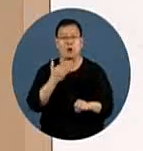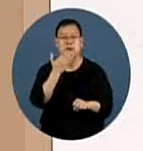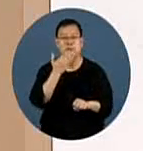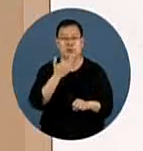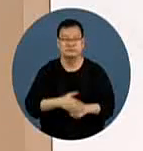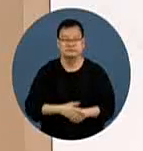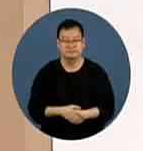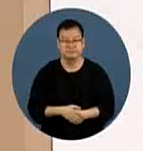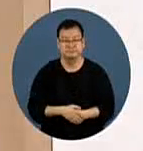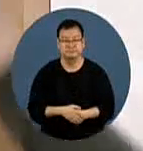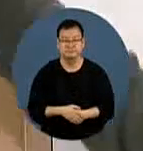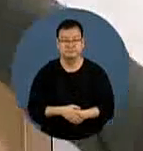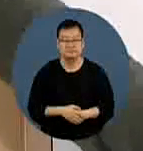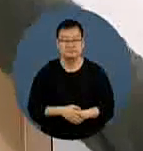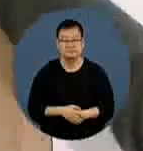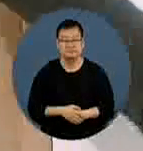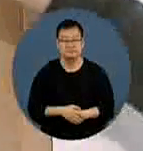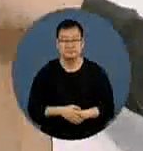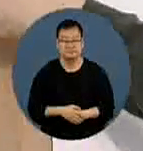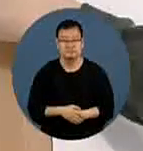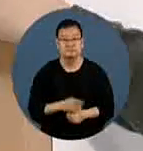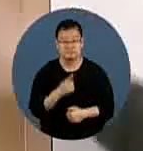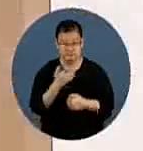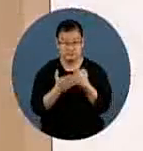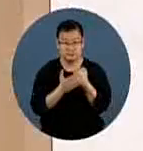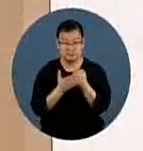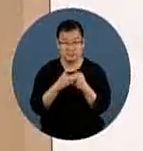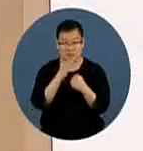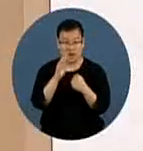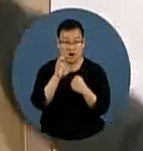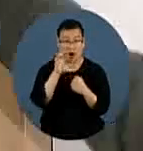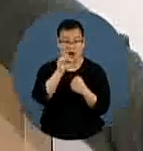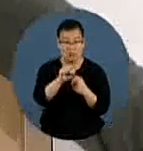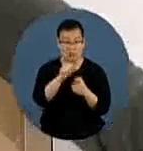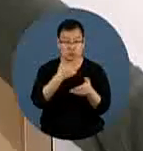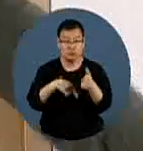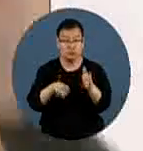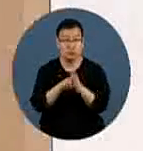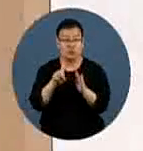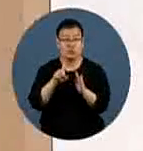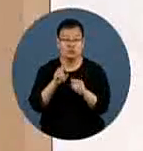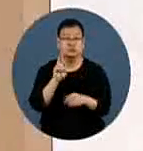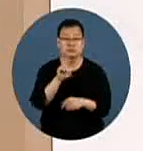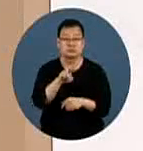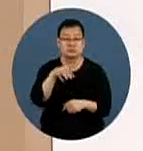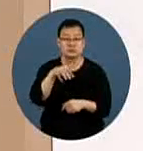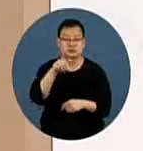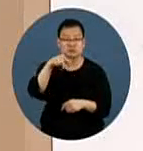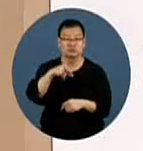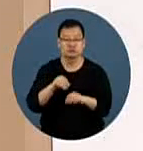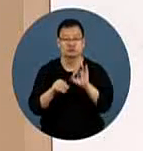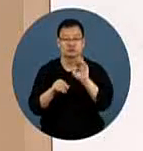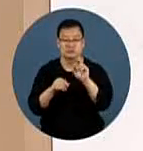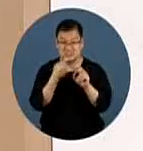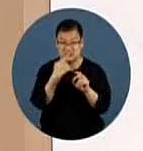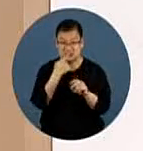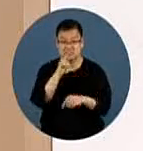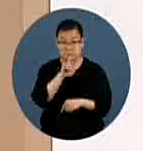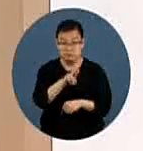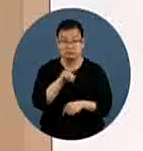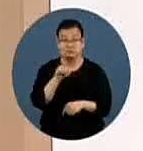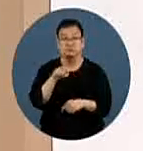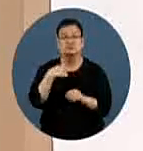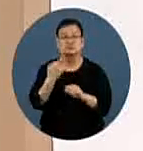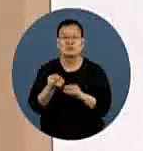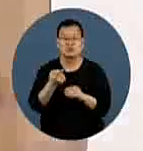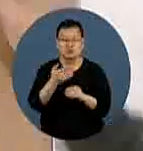살 수가 있게 되겠죠. 자, 그래서 다 잡으러 가기 위해서는 네, 이런 식으로 두어야 됩니다. 여기서부터가